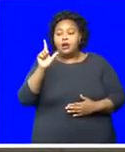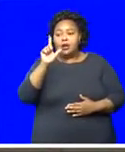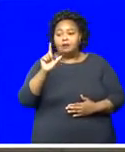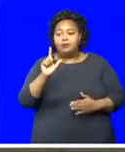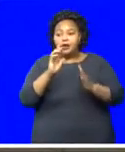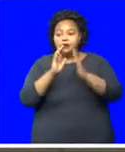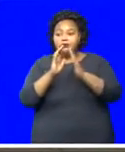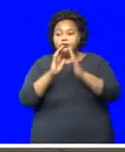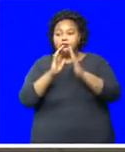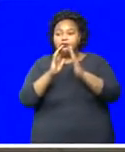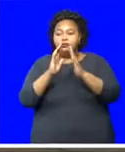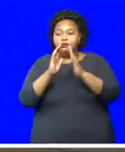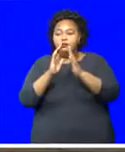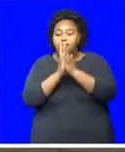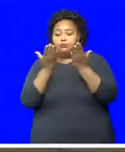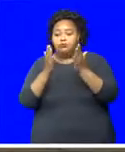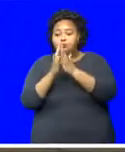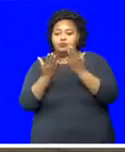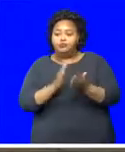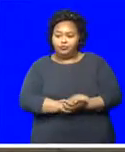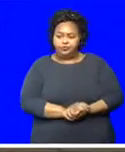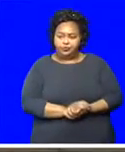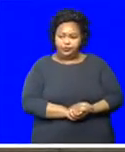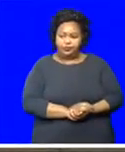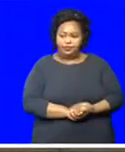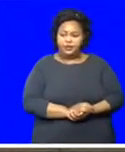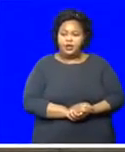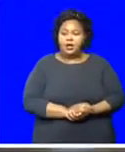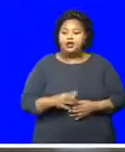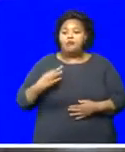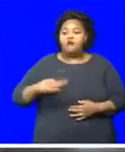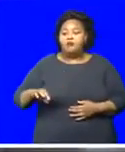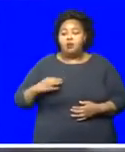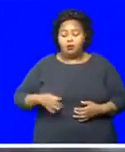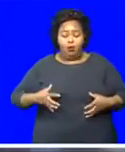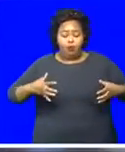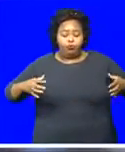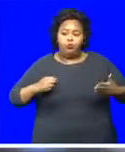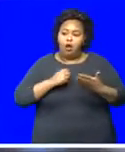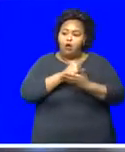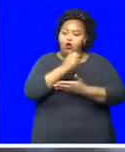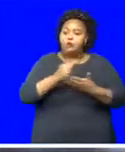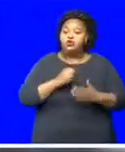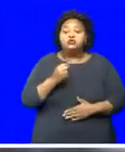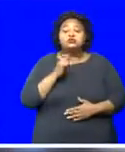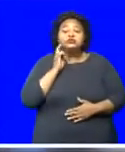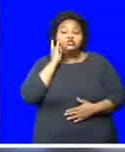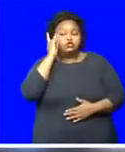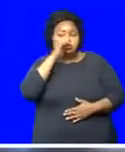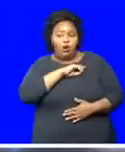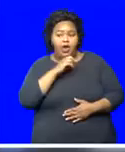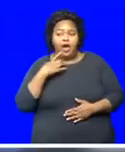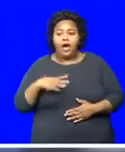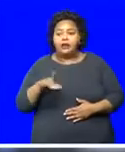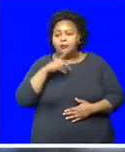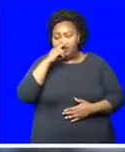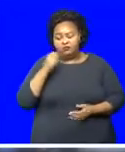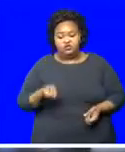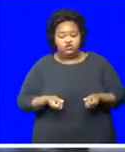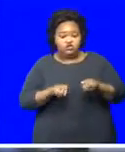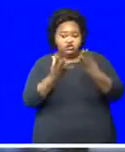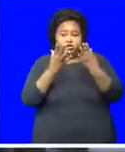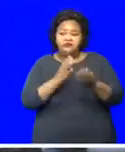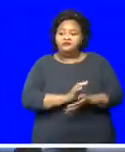atama kumukeleka emmangweni ngoba abitwa ngamagama lagcina angabehli kahle bagcineke baphatheka kabe emoyeni babe depressed ngekubuka ke